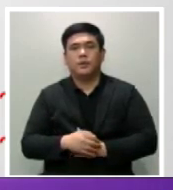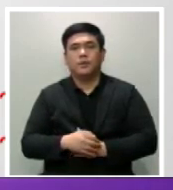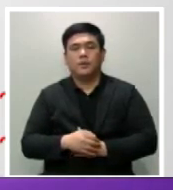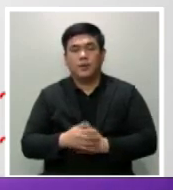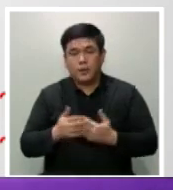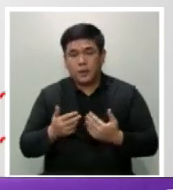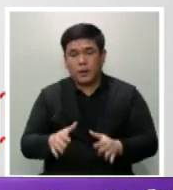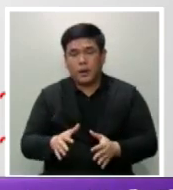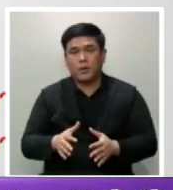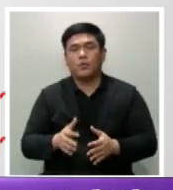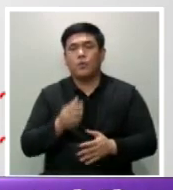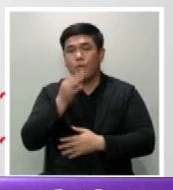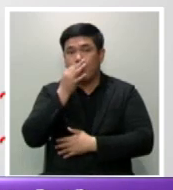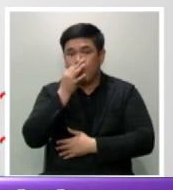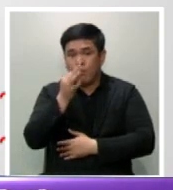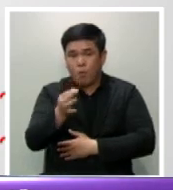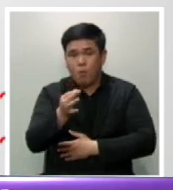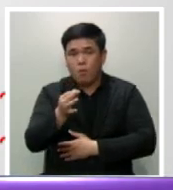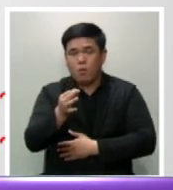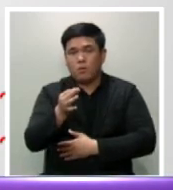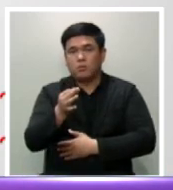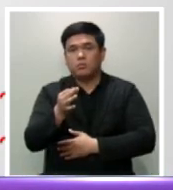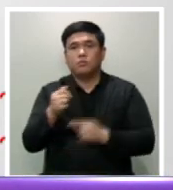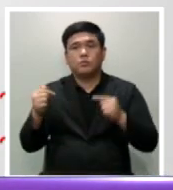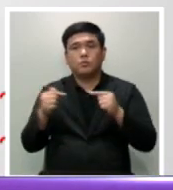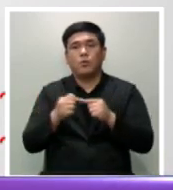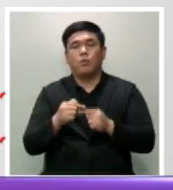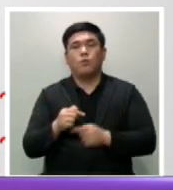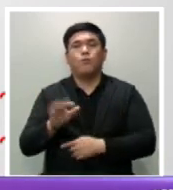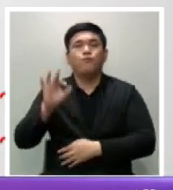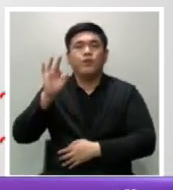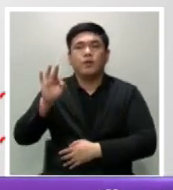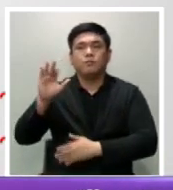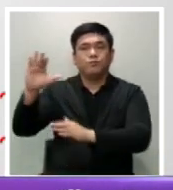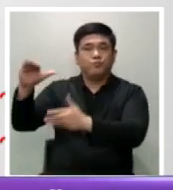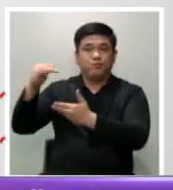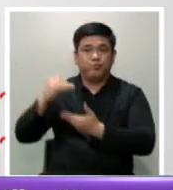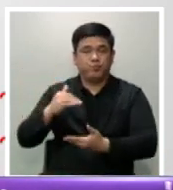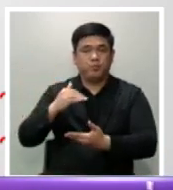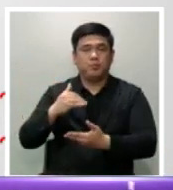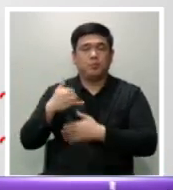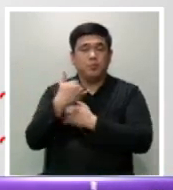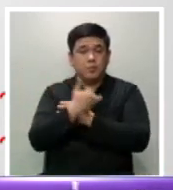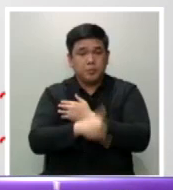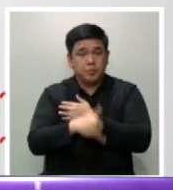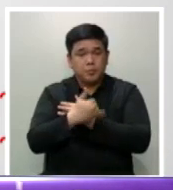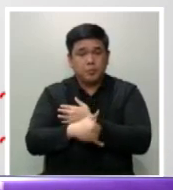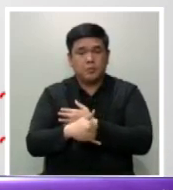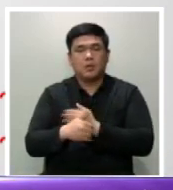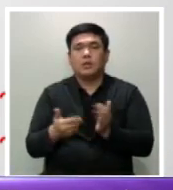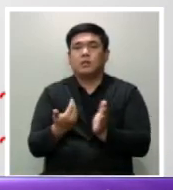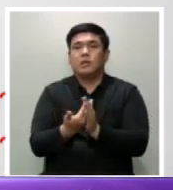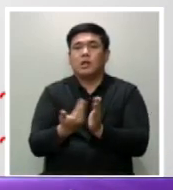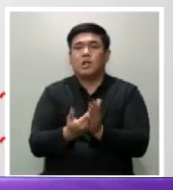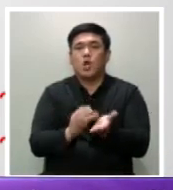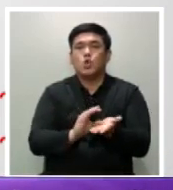และเรายื่นฟ้องกรณีฟิลิปมอริสนำเข้าบุหรี่จากอินโดนีเซียโดยสำแดงราคาต้